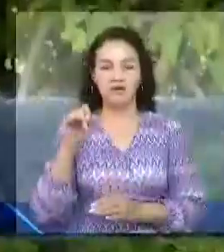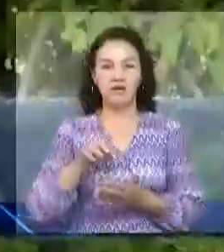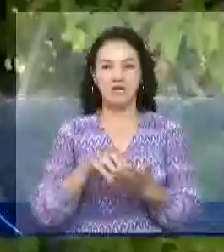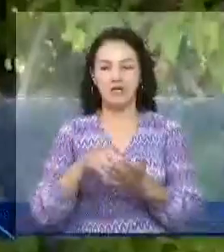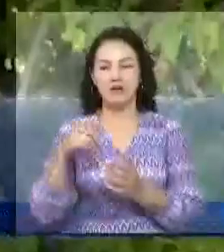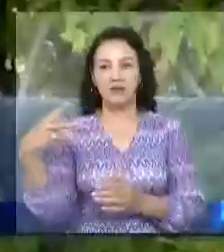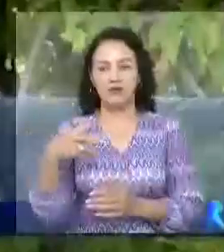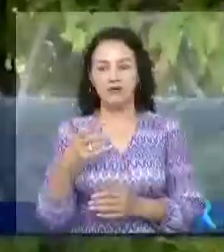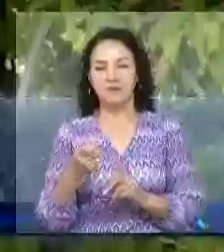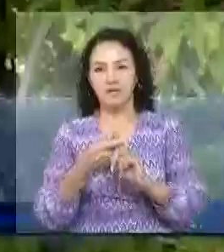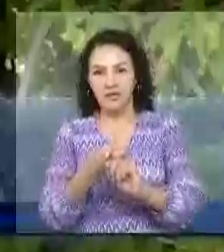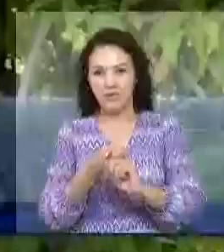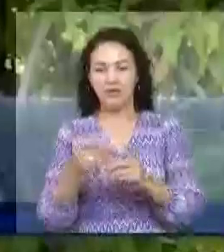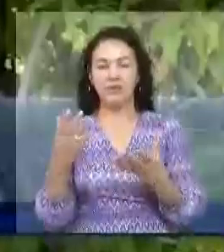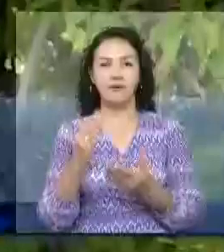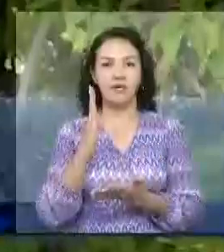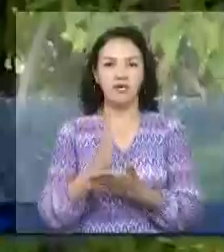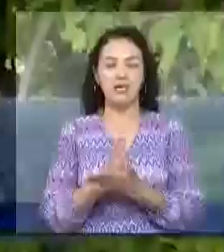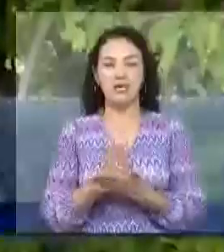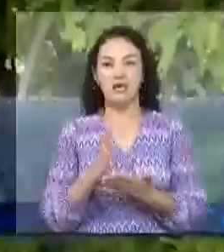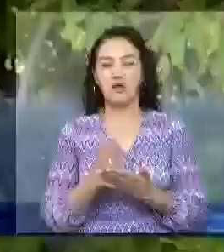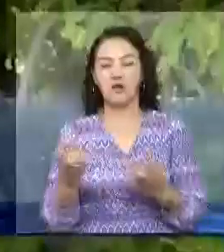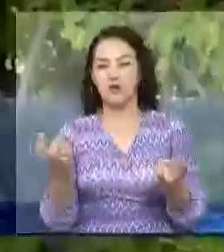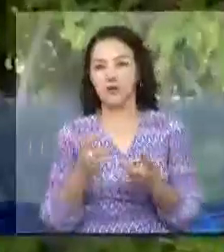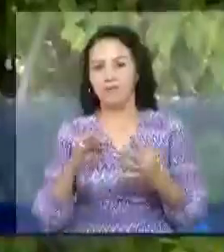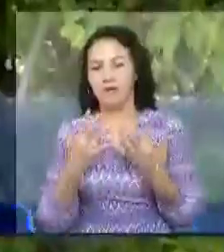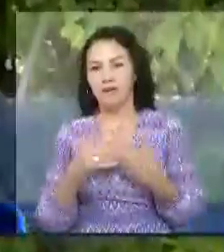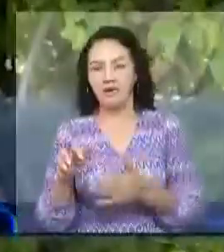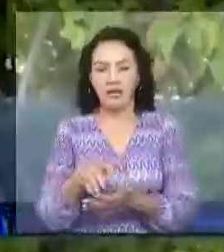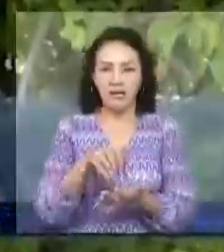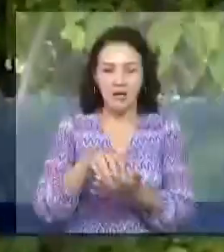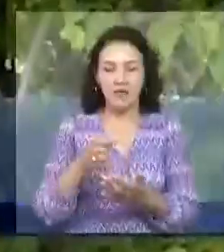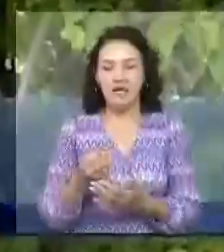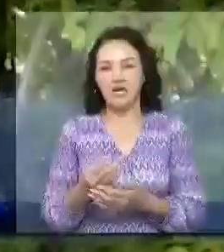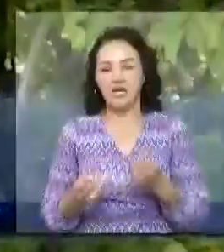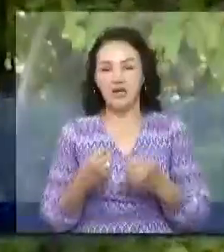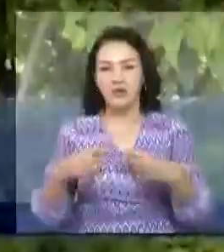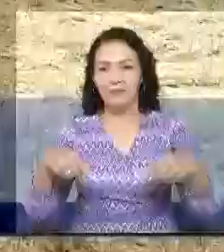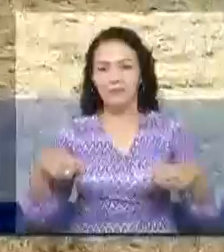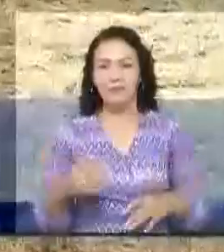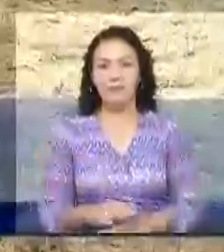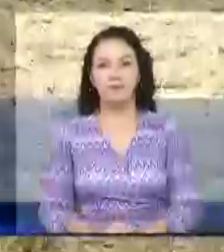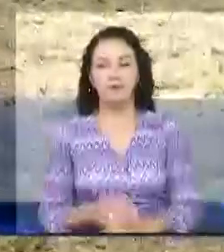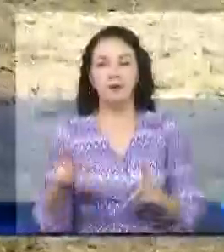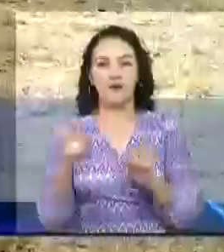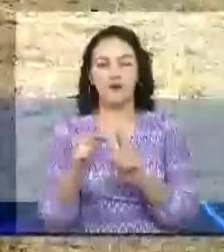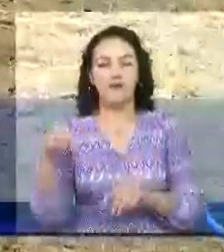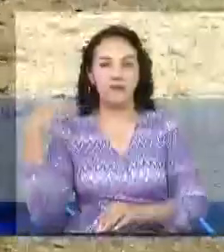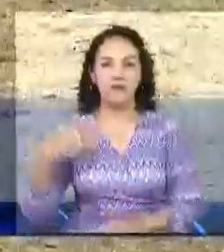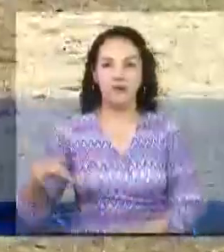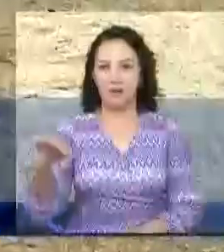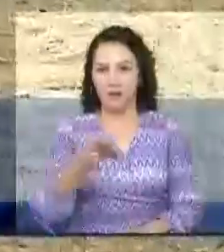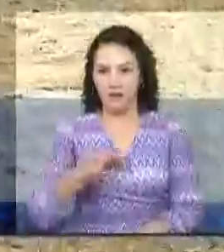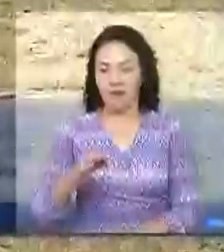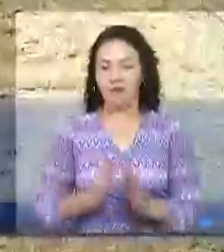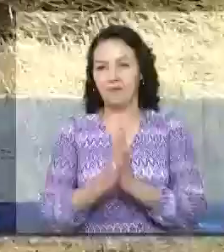тракторов, 2 тысячи прицепов. Кроме того, имеется в наличии необходимое количество косилок, пресс-подборщиков и других агрегатов. К слову всего, по Актюбинской области в